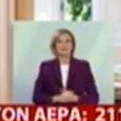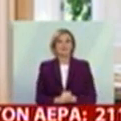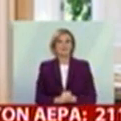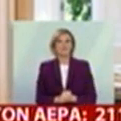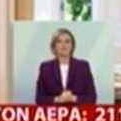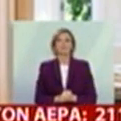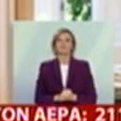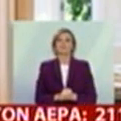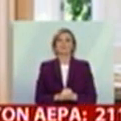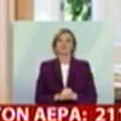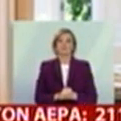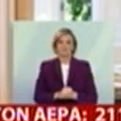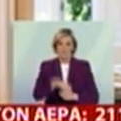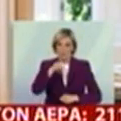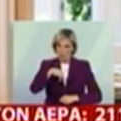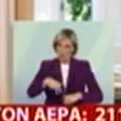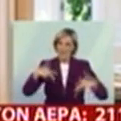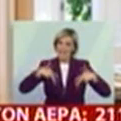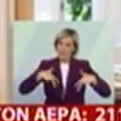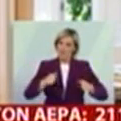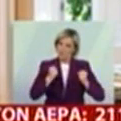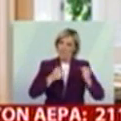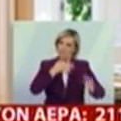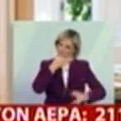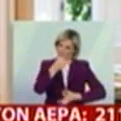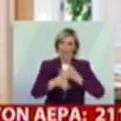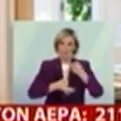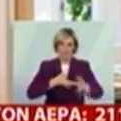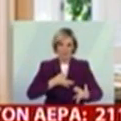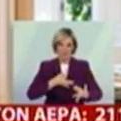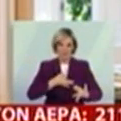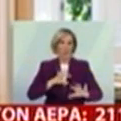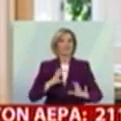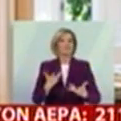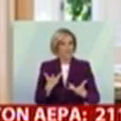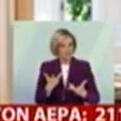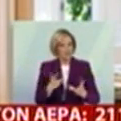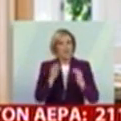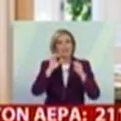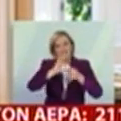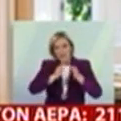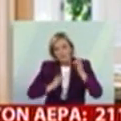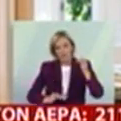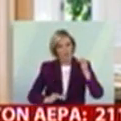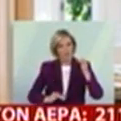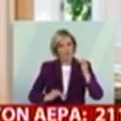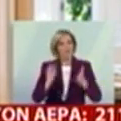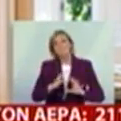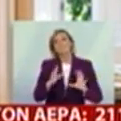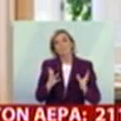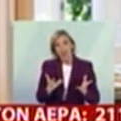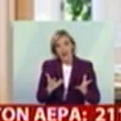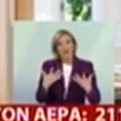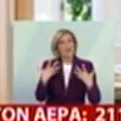κόσμο, λέει οριζόντια, μετά λέει στα 7. Τι ζητάτε να πει σήμερα? Να σηκωθεί να